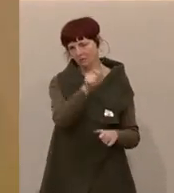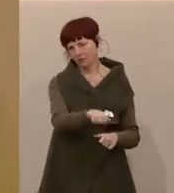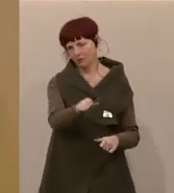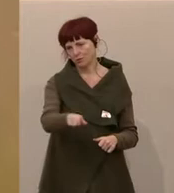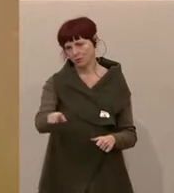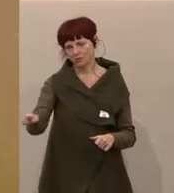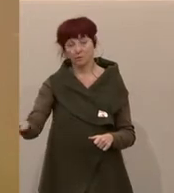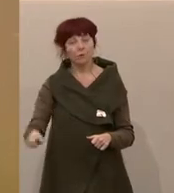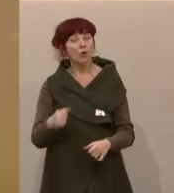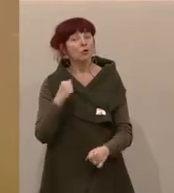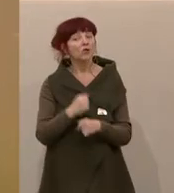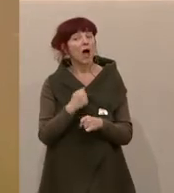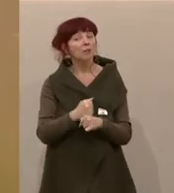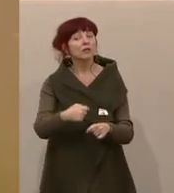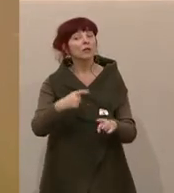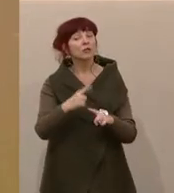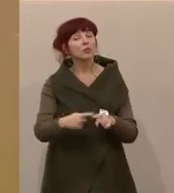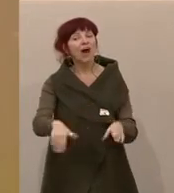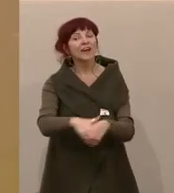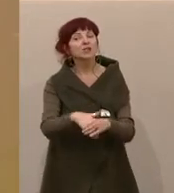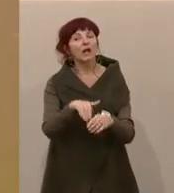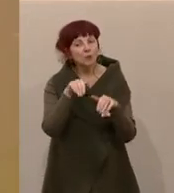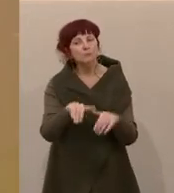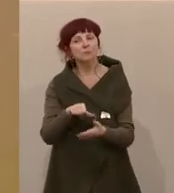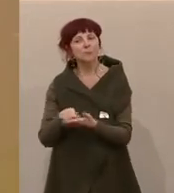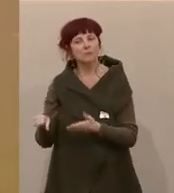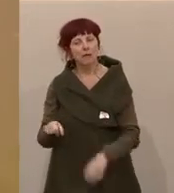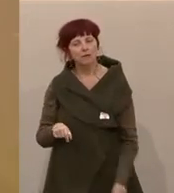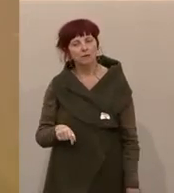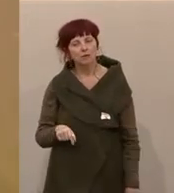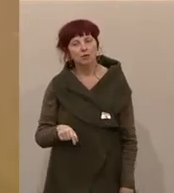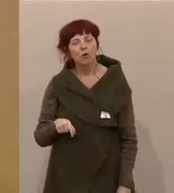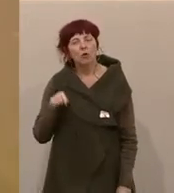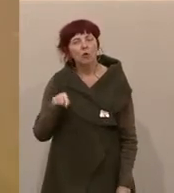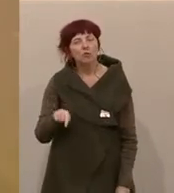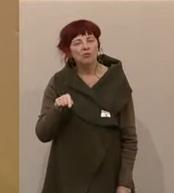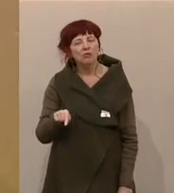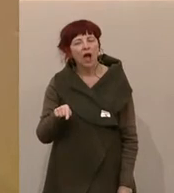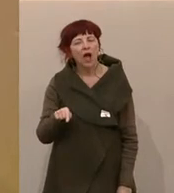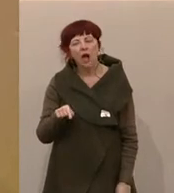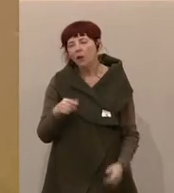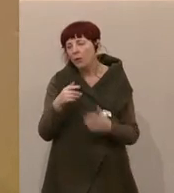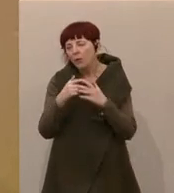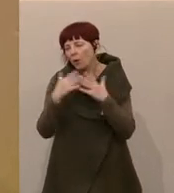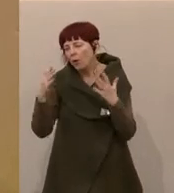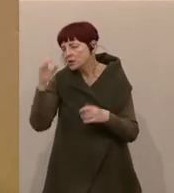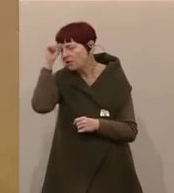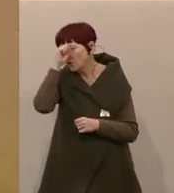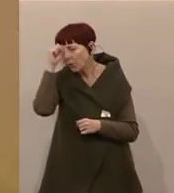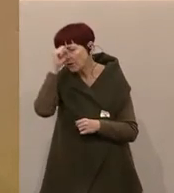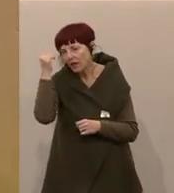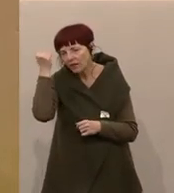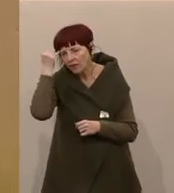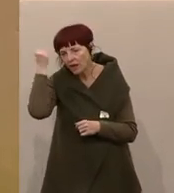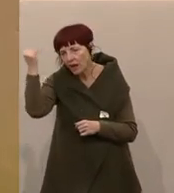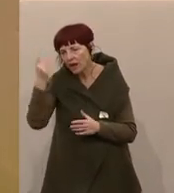Und die Arbeiter und Angestellten werden das natürlich zahlen. Und die größte Schnapsidee, und das ist heute schon ein bisschen relativiert worden, Kolleginnen und Kollegen,